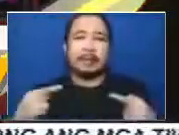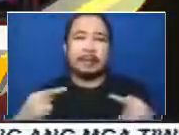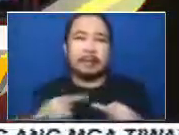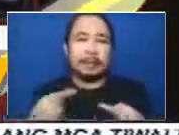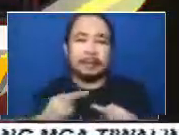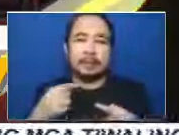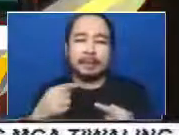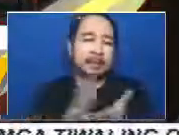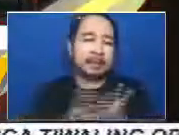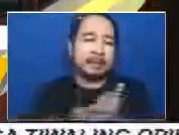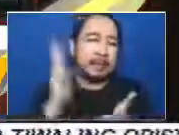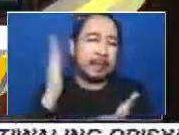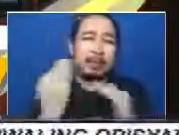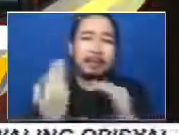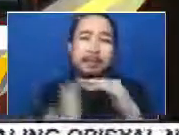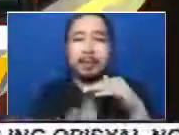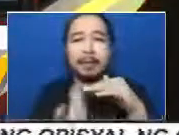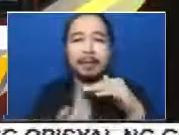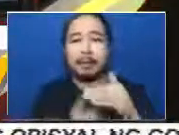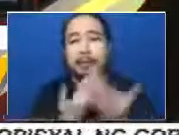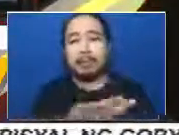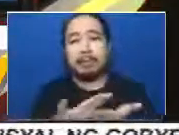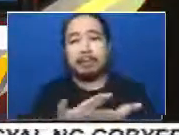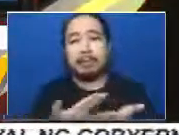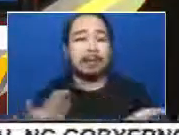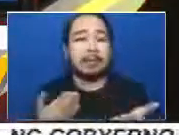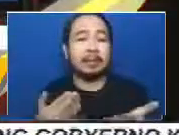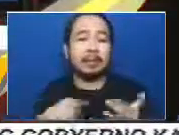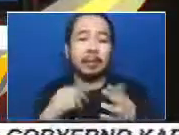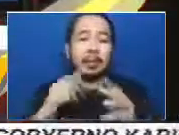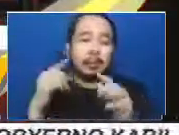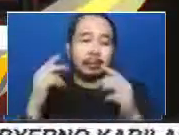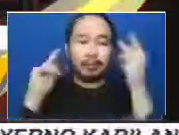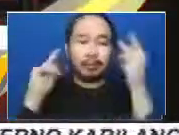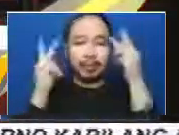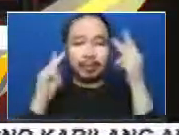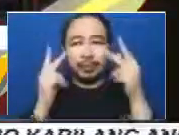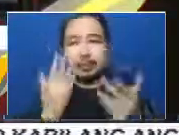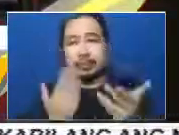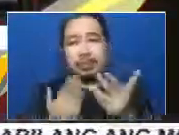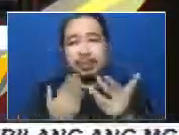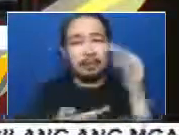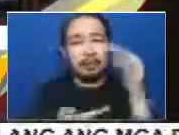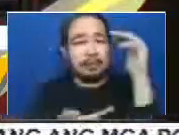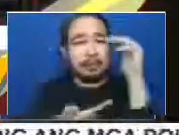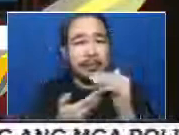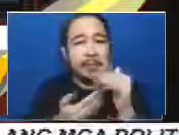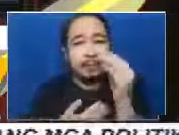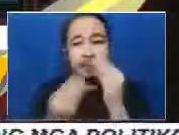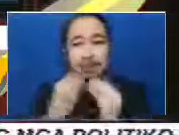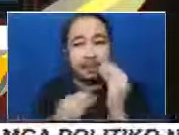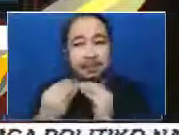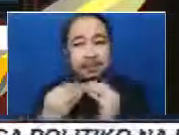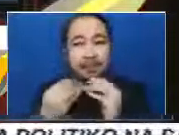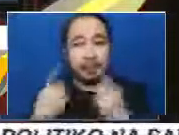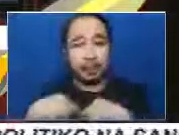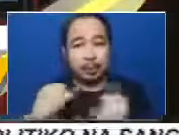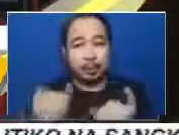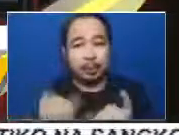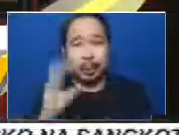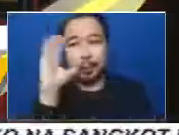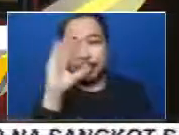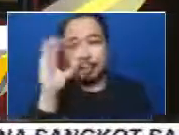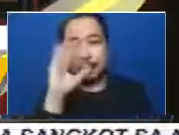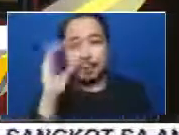ini-import pa natin yan from Visayas and Mindanao. Pero binabantayan po ng Department of Agriculture talaga ang presyo